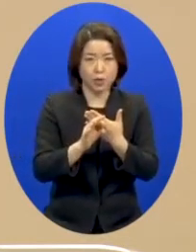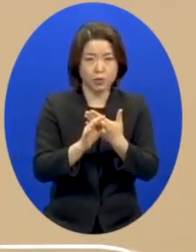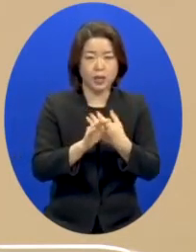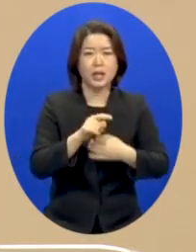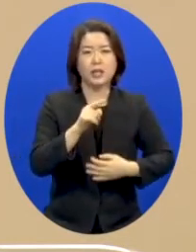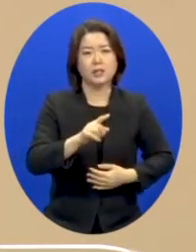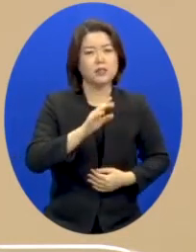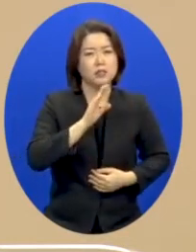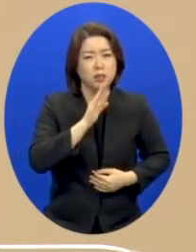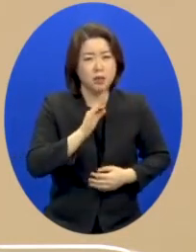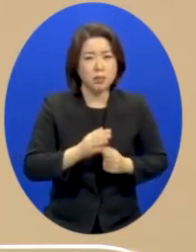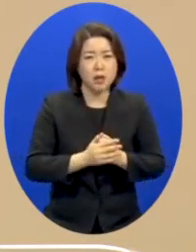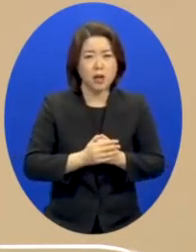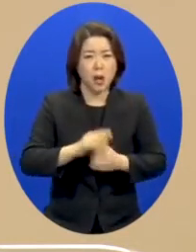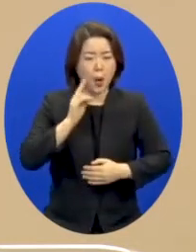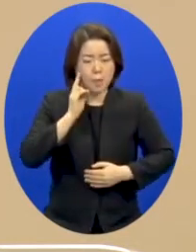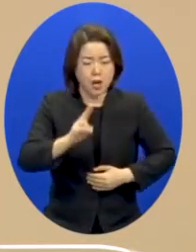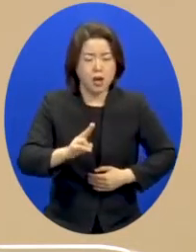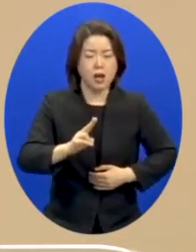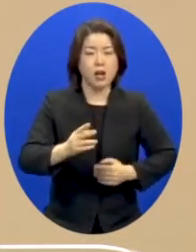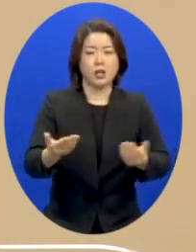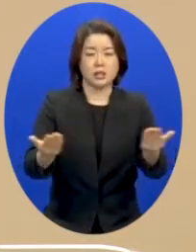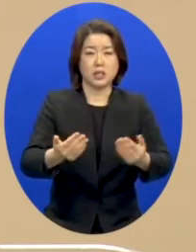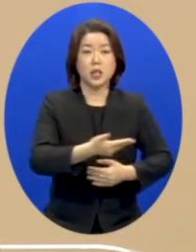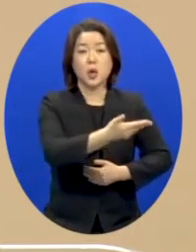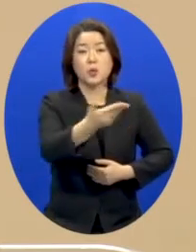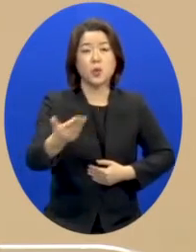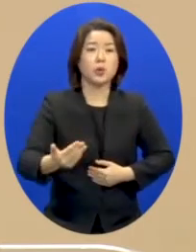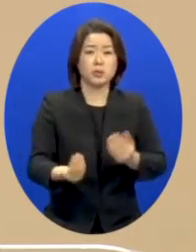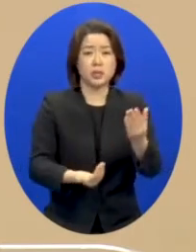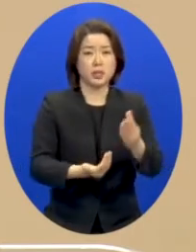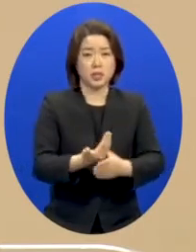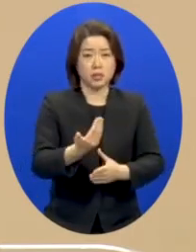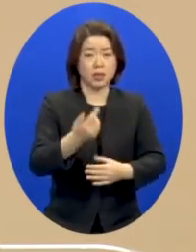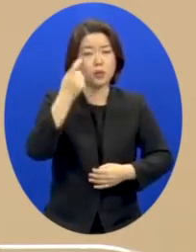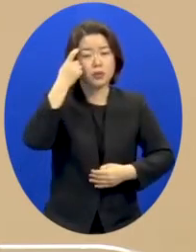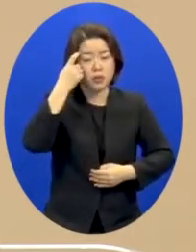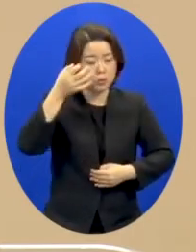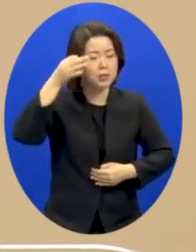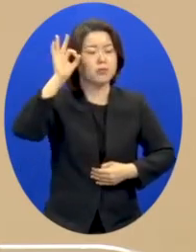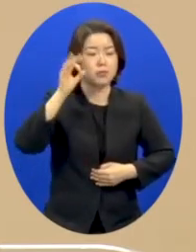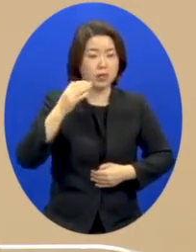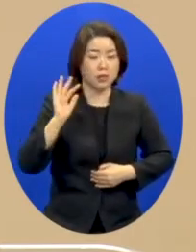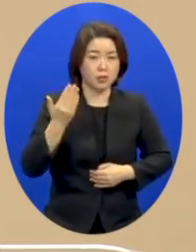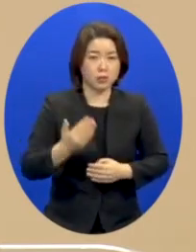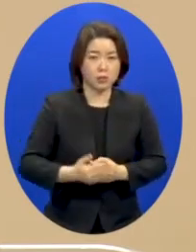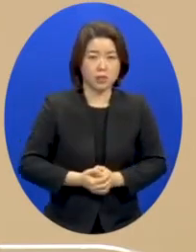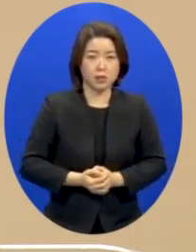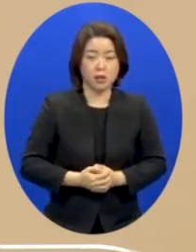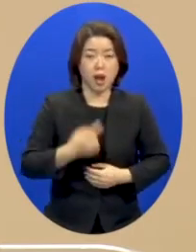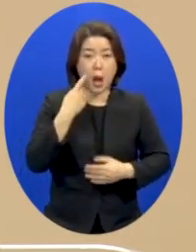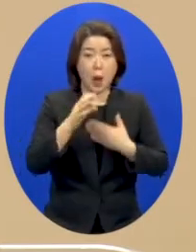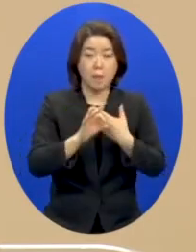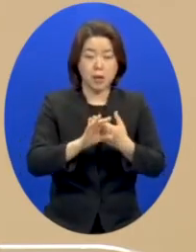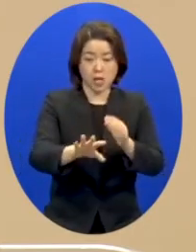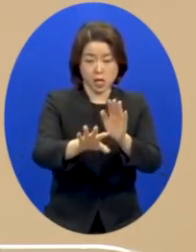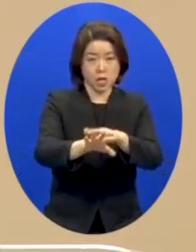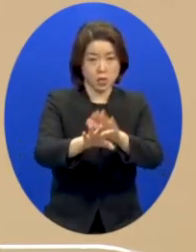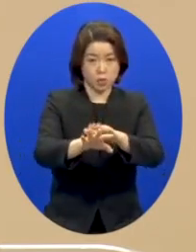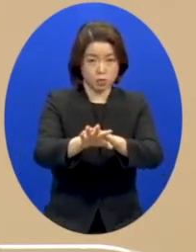그것은 정말 아주 심각한 일이 여러분에게 일어났다고 여러분이 깨달아야 됩니다. 만약에 여러분의